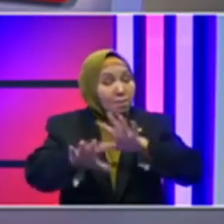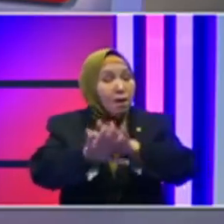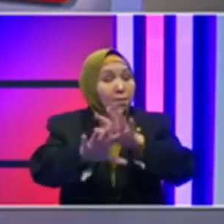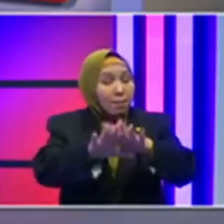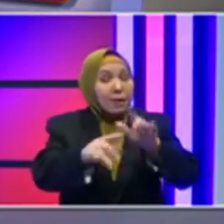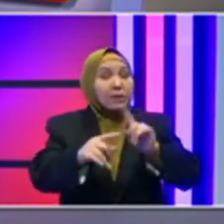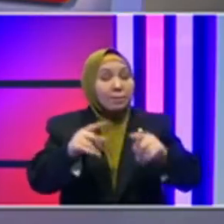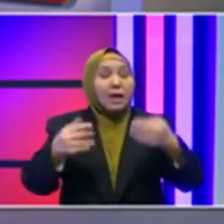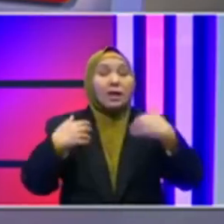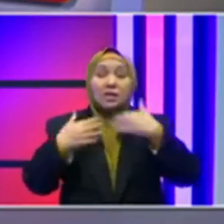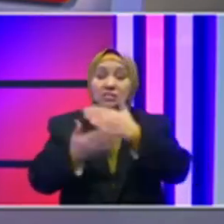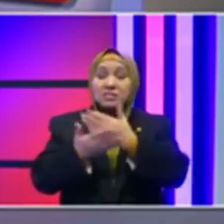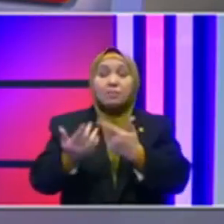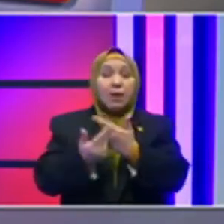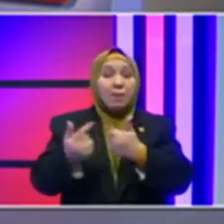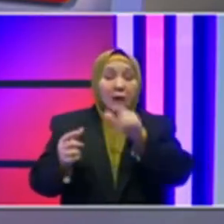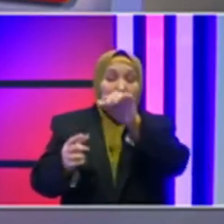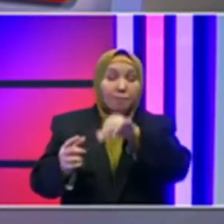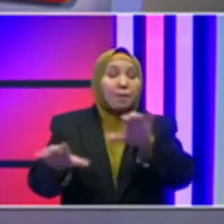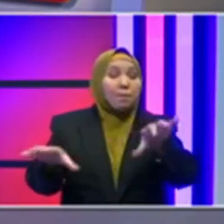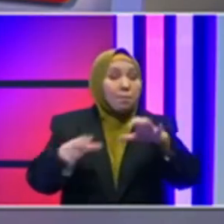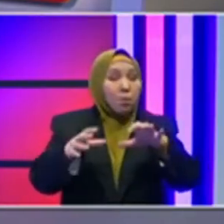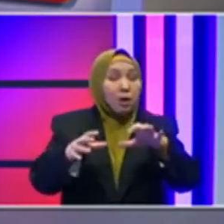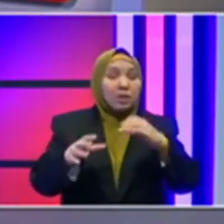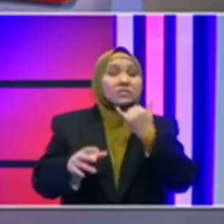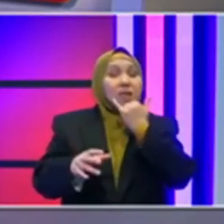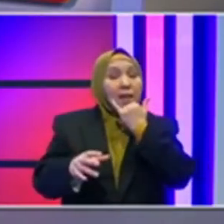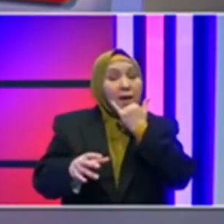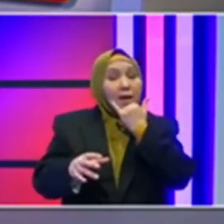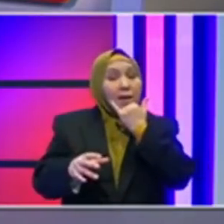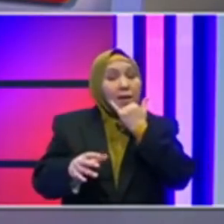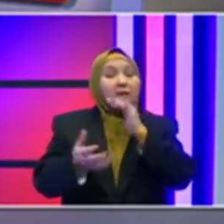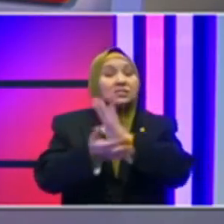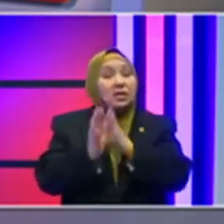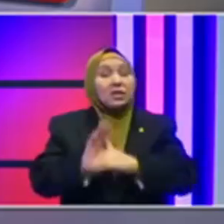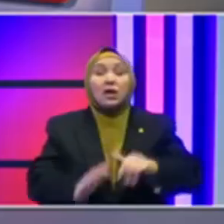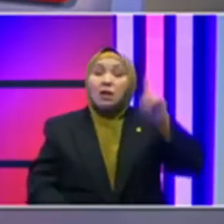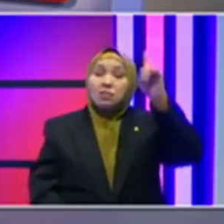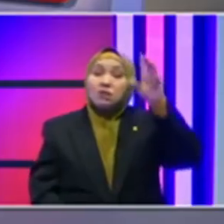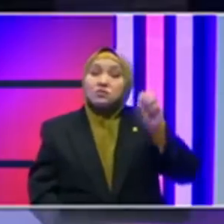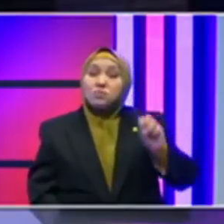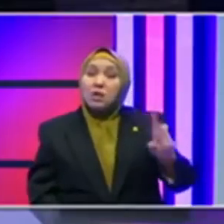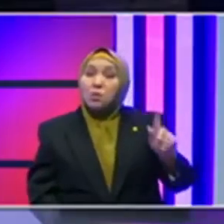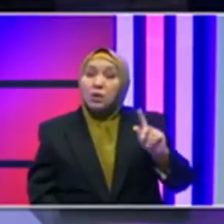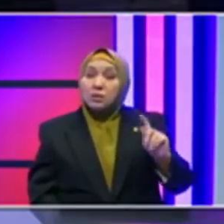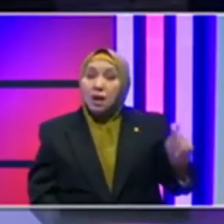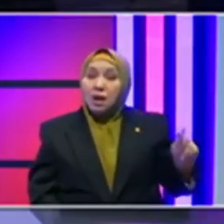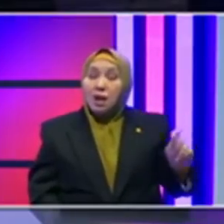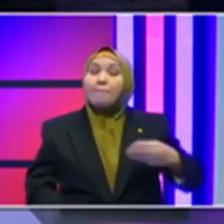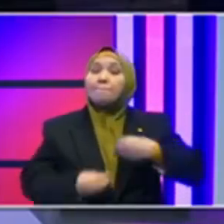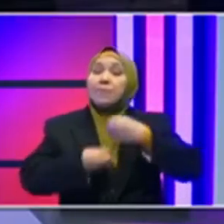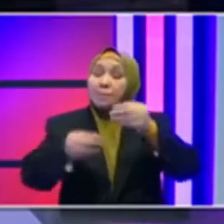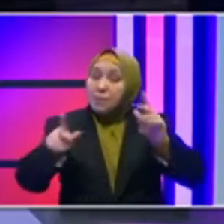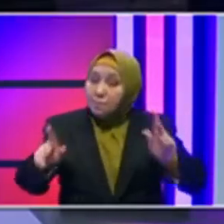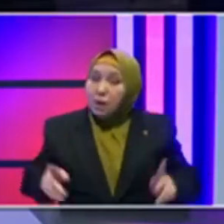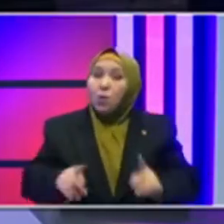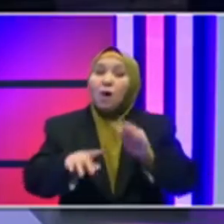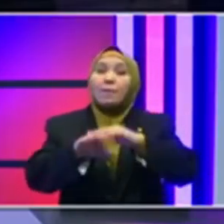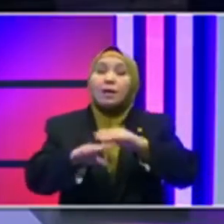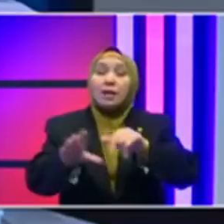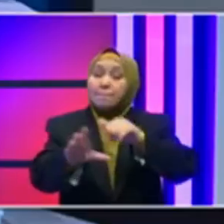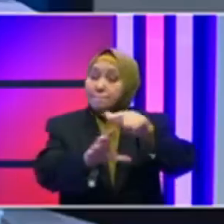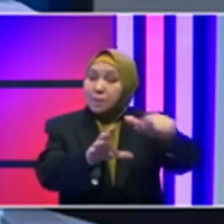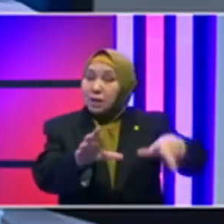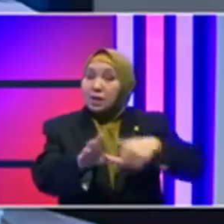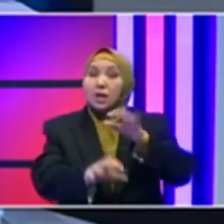daripada mereka yang melakukan kesalahan maka Allah Subhanahu ta'ala memberi peluang kepada mereka